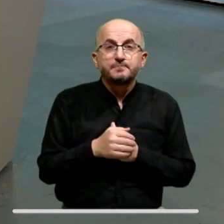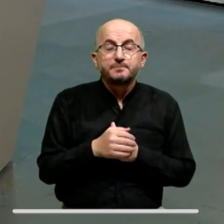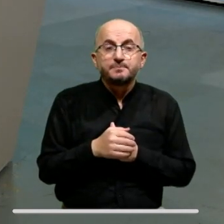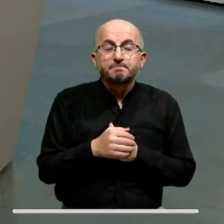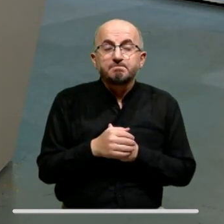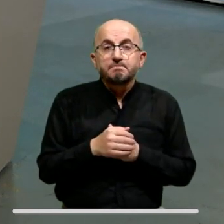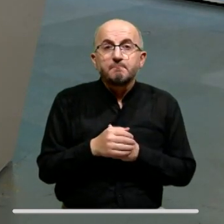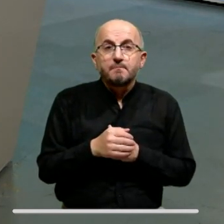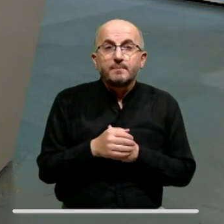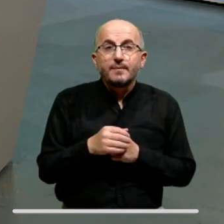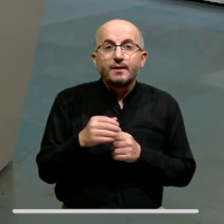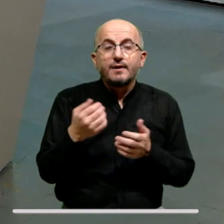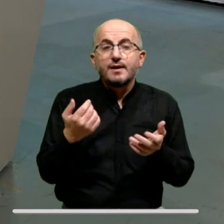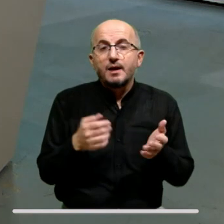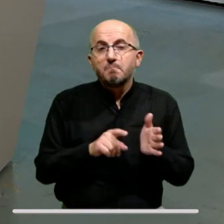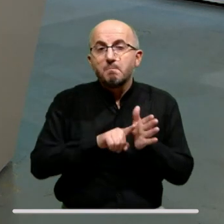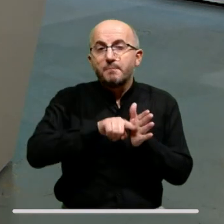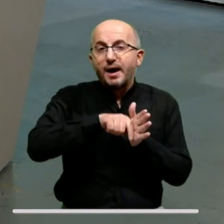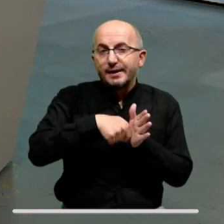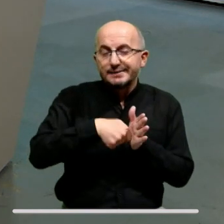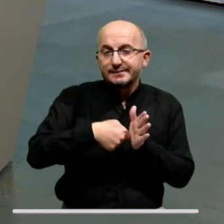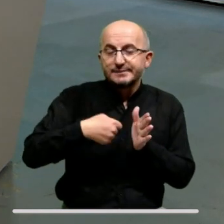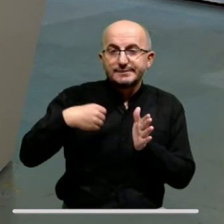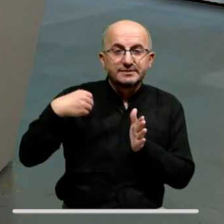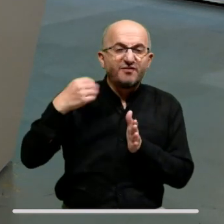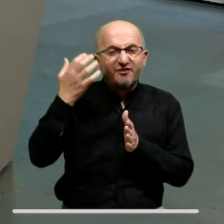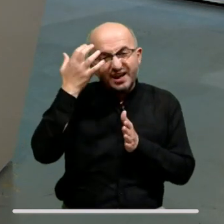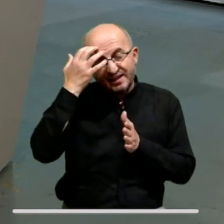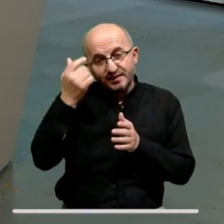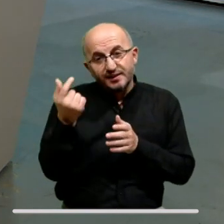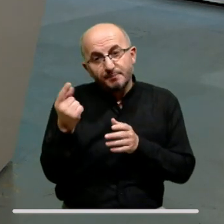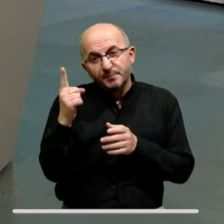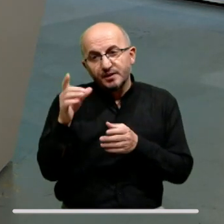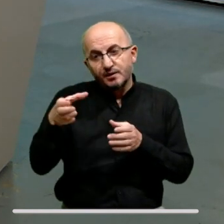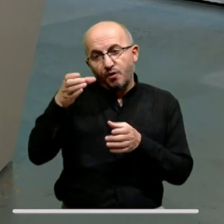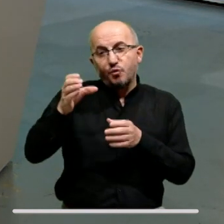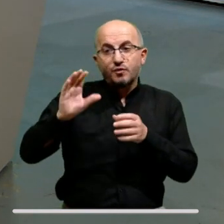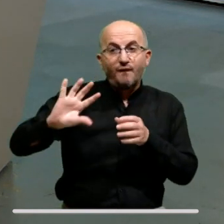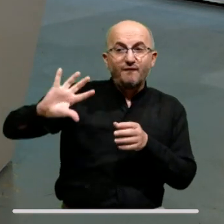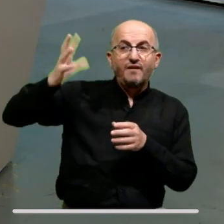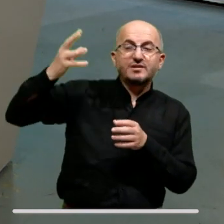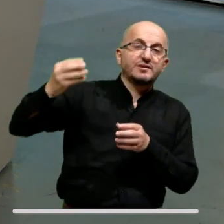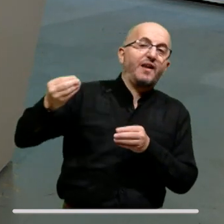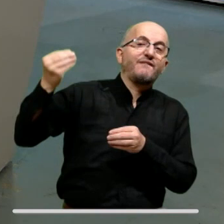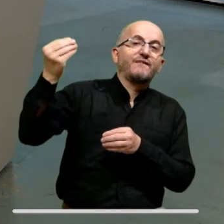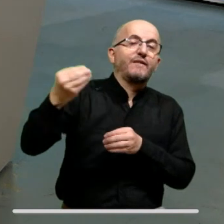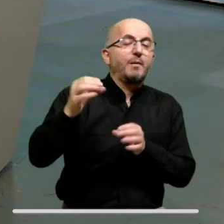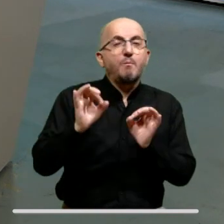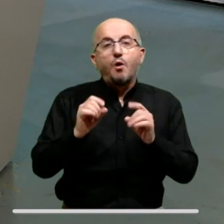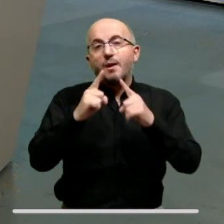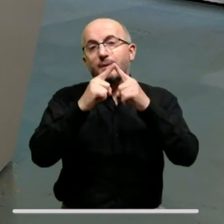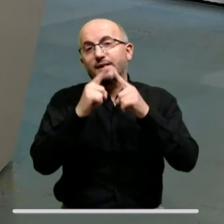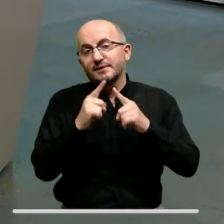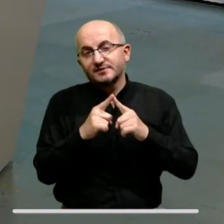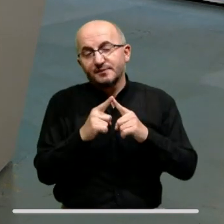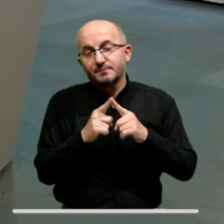Evet. Bir miktar fazla vererek ihtiyaç sahiplerine böyle bir hesaplama yapmış kendini ama öşür